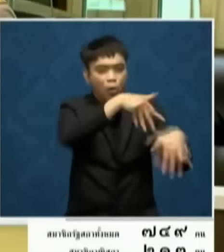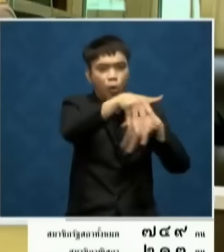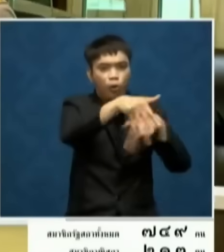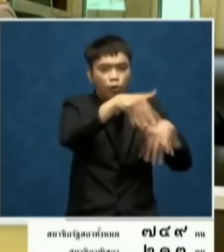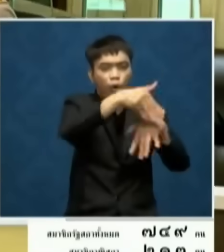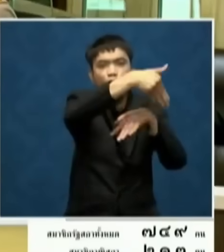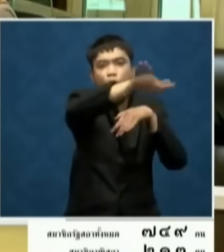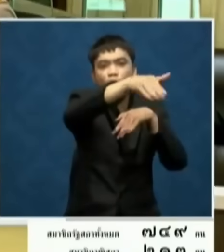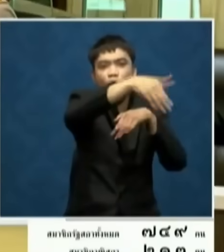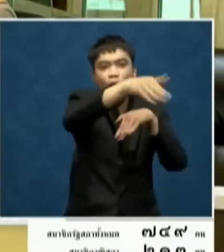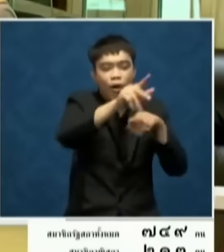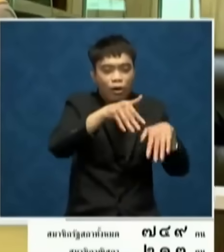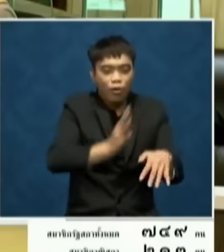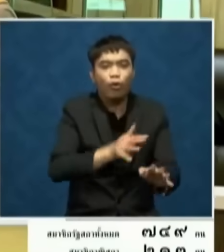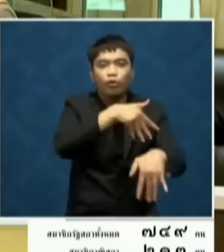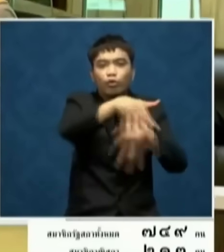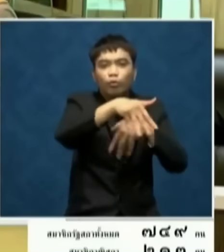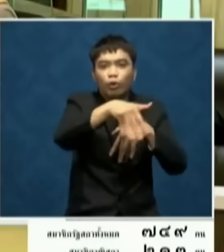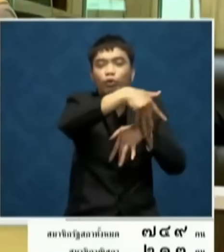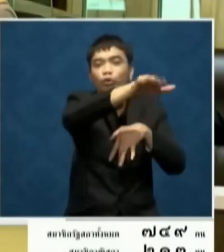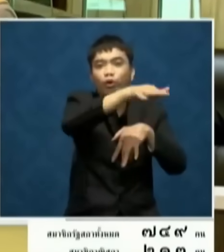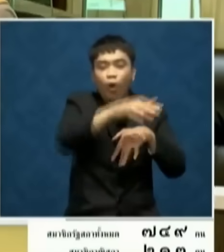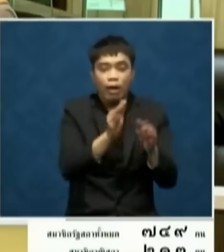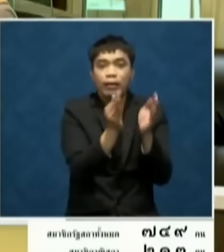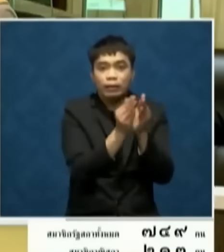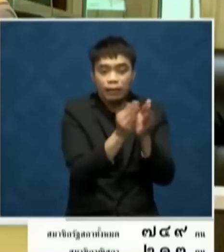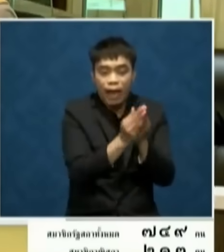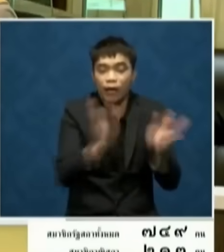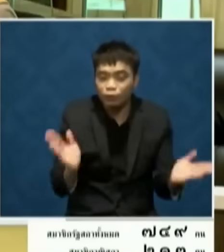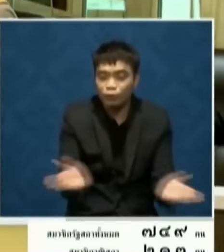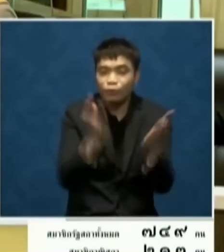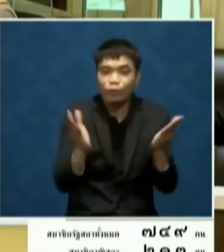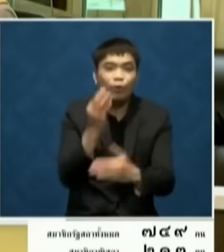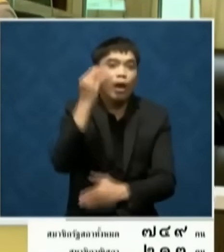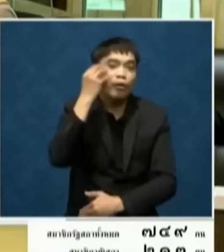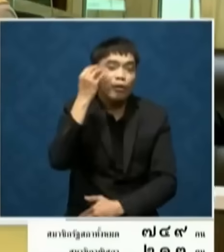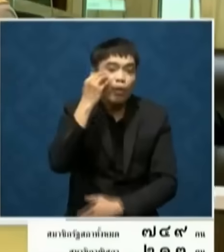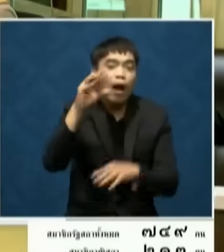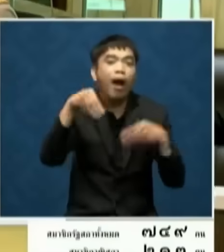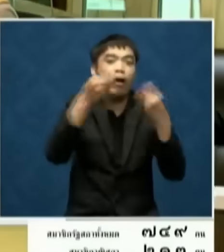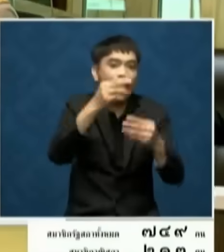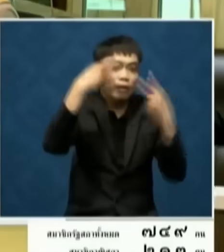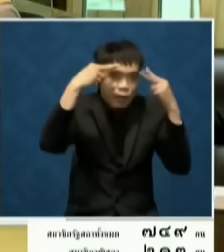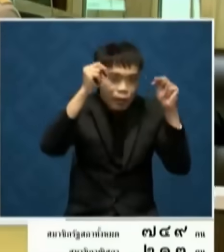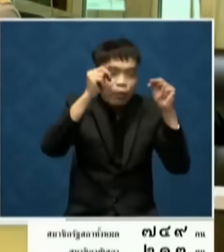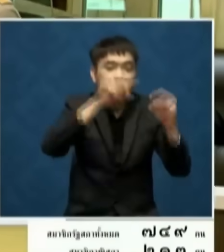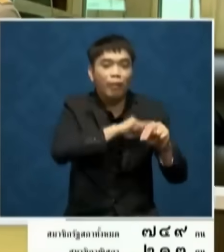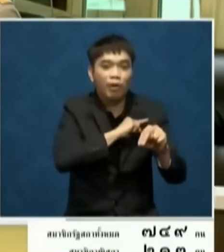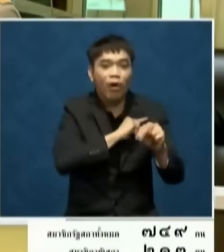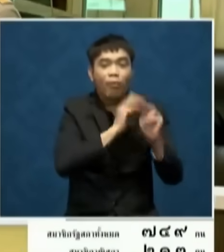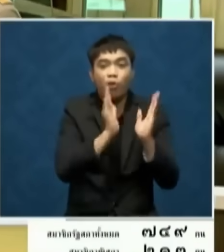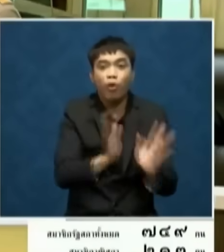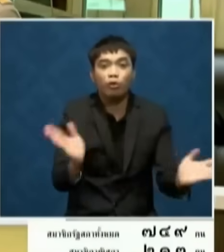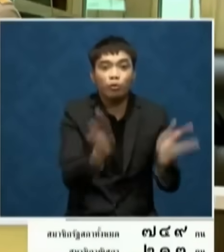ากลัวประชาชนกลัวมากแต่เป็นการกลัวว่าท่านจะเข้าใจผิดว่าพี่น้องประชาชนจะเข้าใจผิด